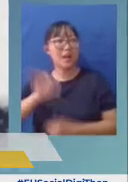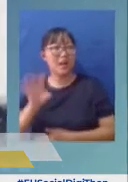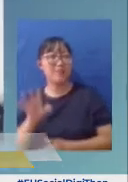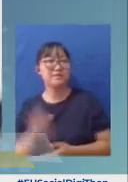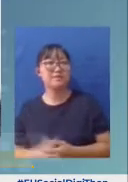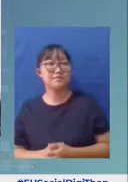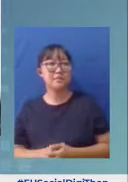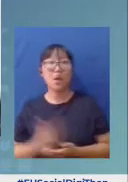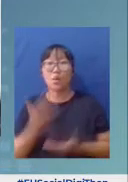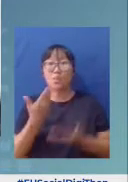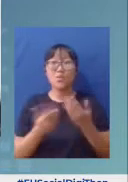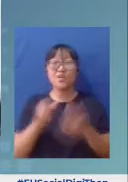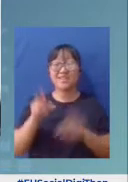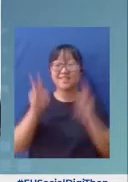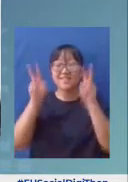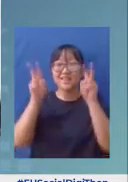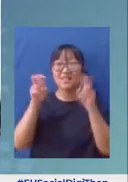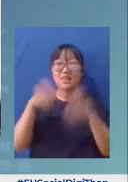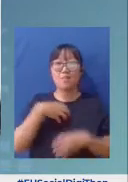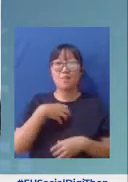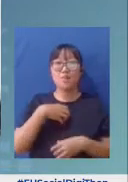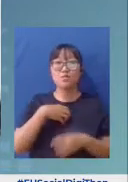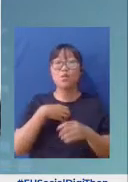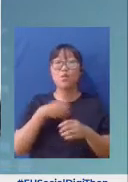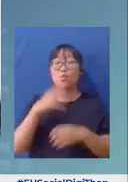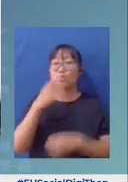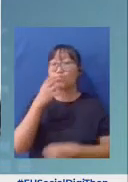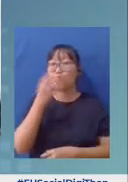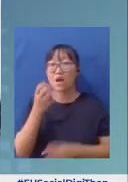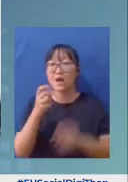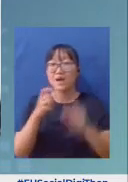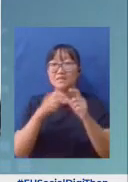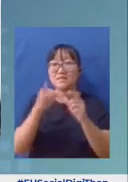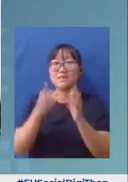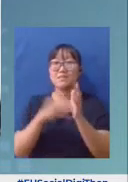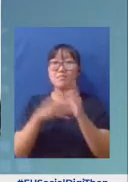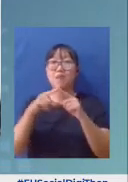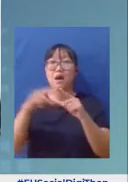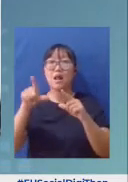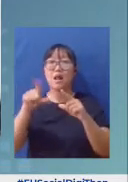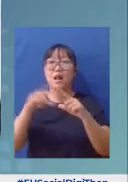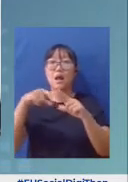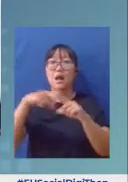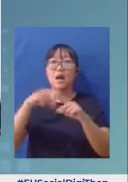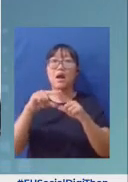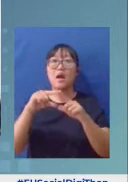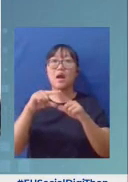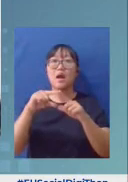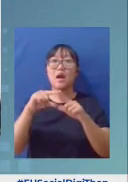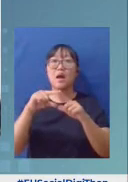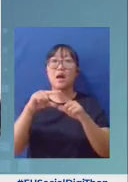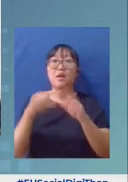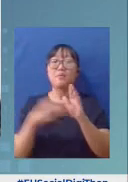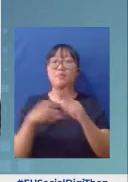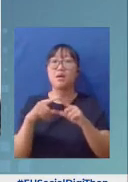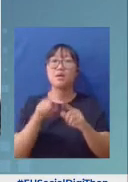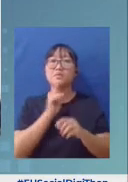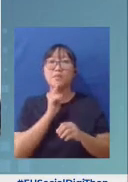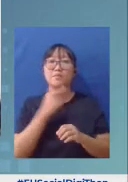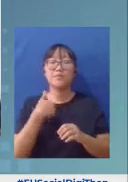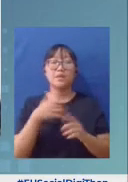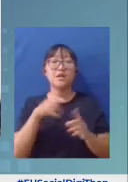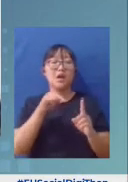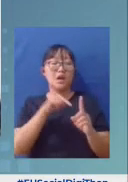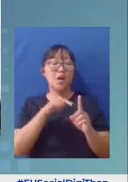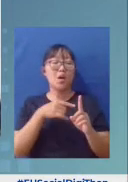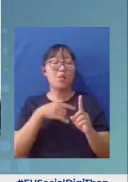kalau boleh saya bilang tadi ya. Buat si menggali kubur sendiri kalau dia mulai membuli orang. Karena tadi artis banyak pendatang baru, udah datang lagi